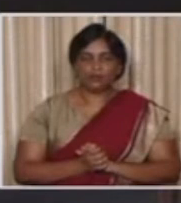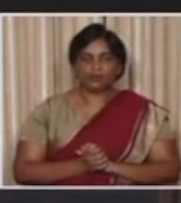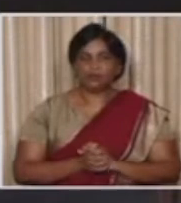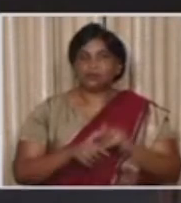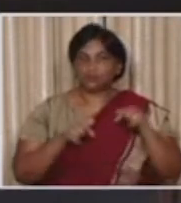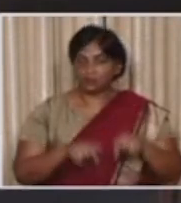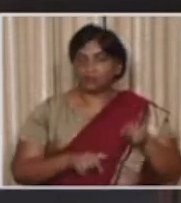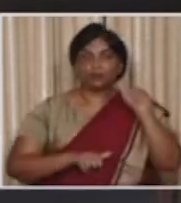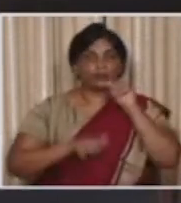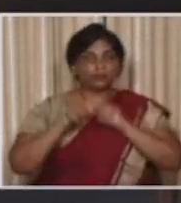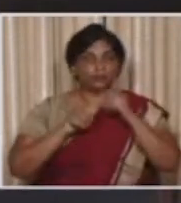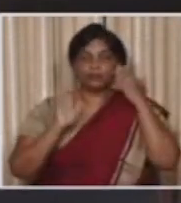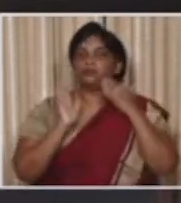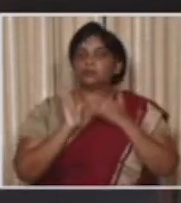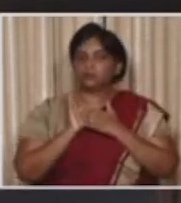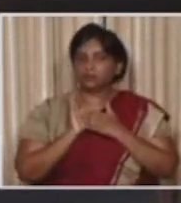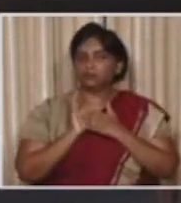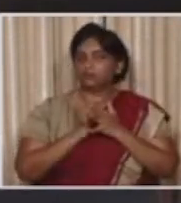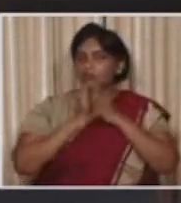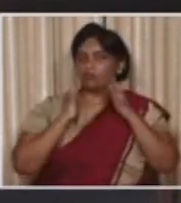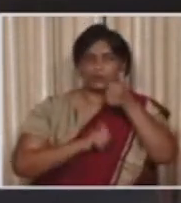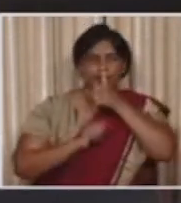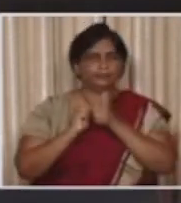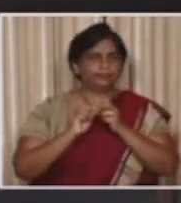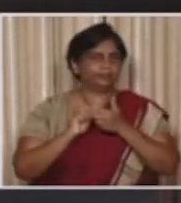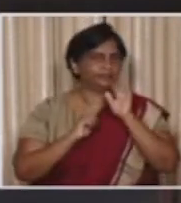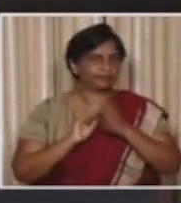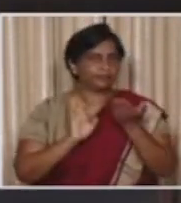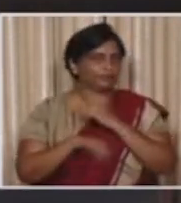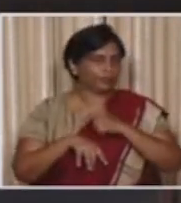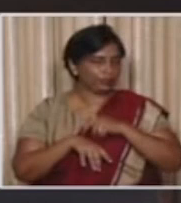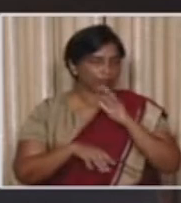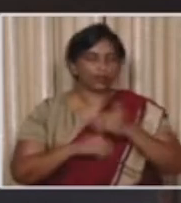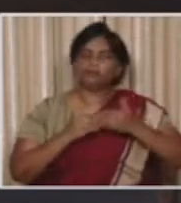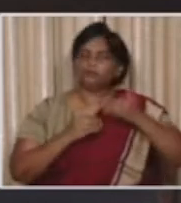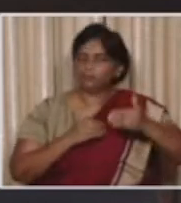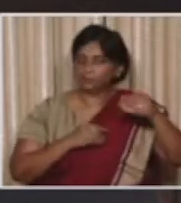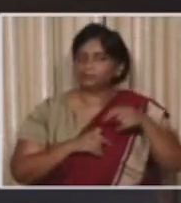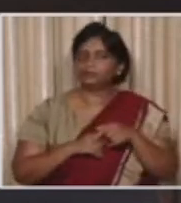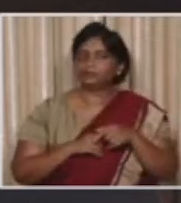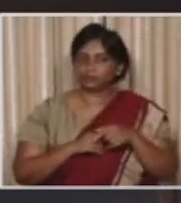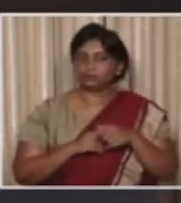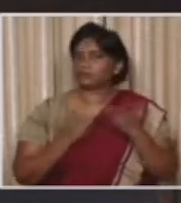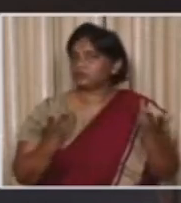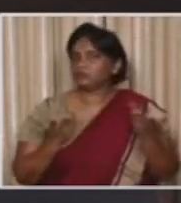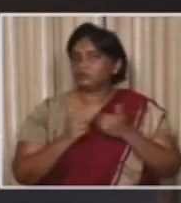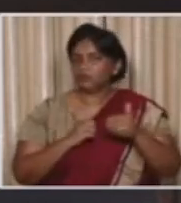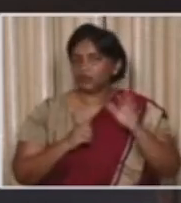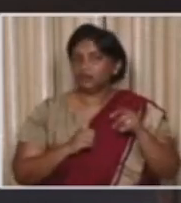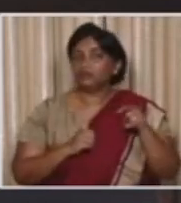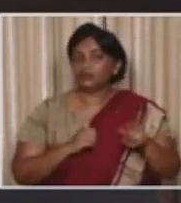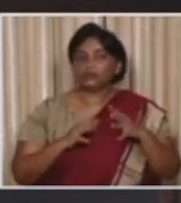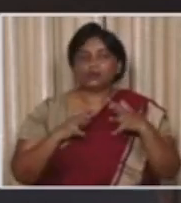දැන් මේ ඖෂධවල තත්ත්වය දැන් මේක මහා මංකොලයක් බවට පත් වුණා පහුගිය දවස්වල. දිගින් දිගටම මේ මොකද්ද එකට උනේ